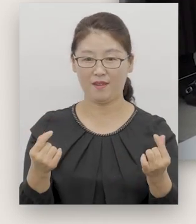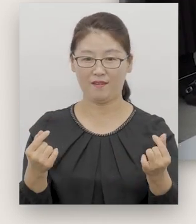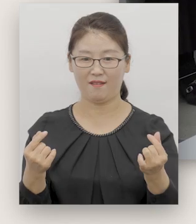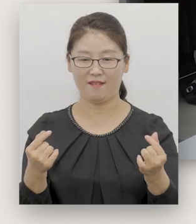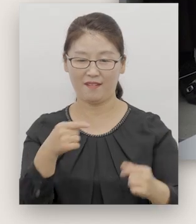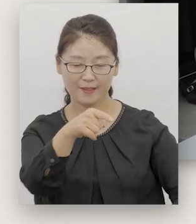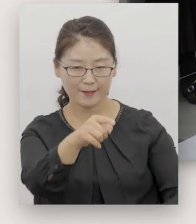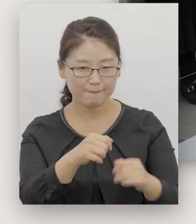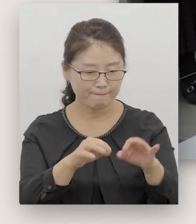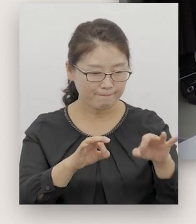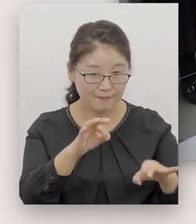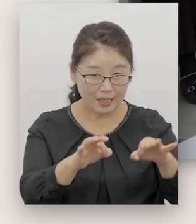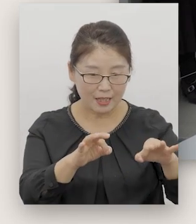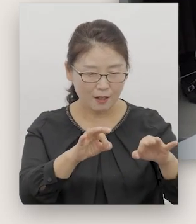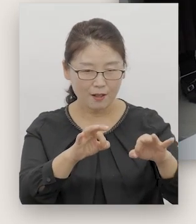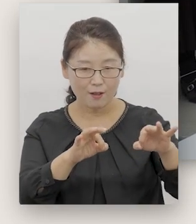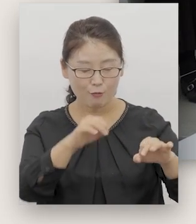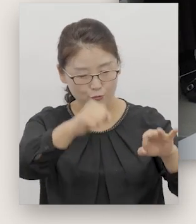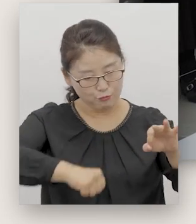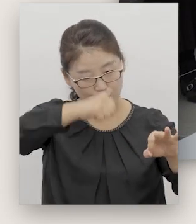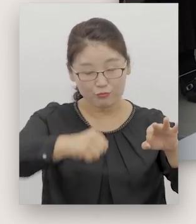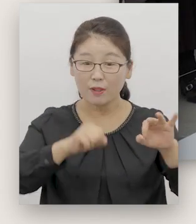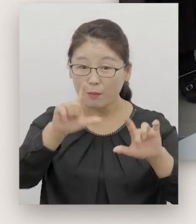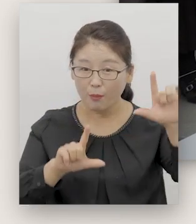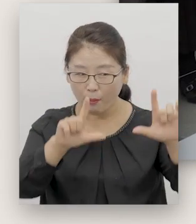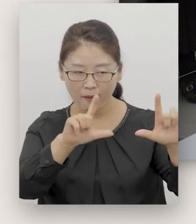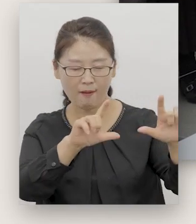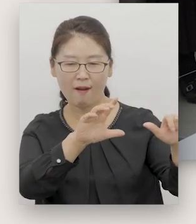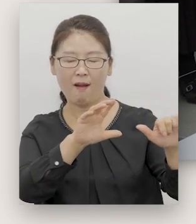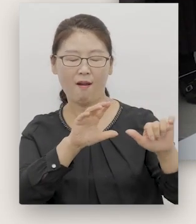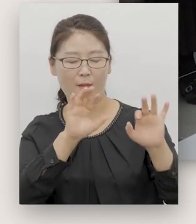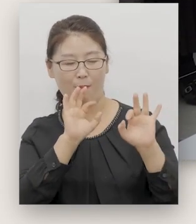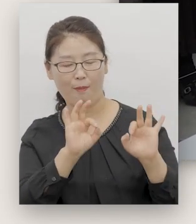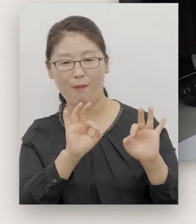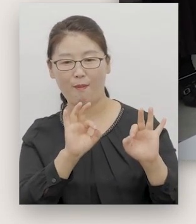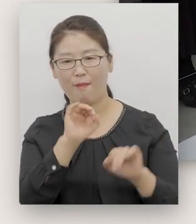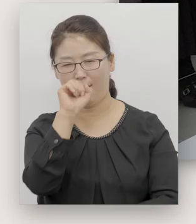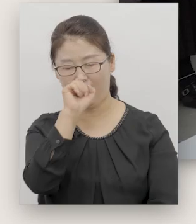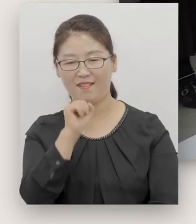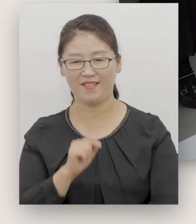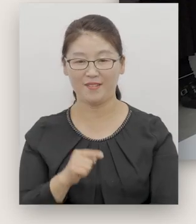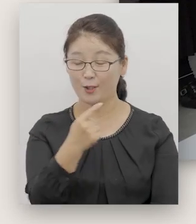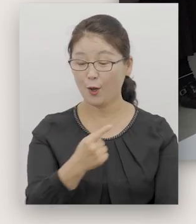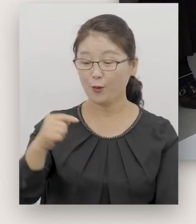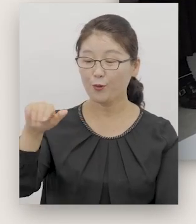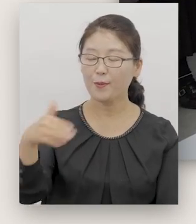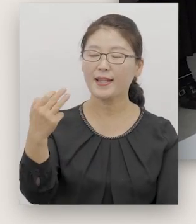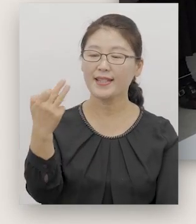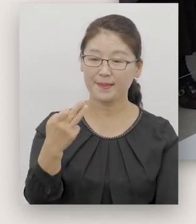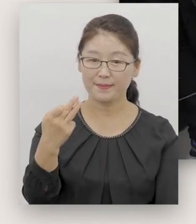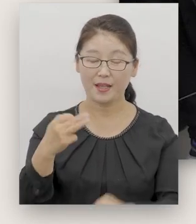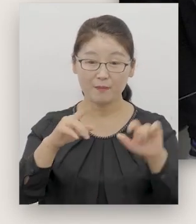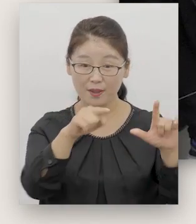모티브로 나오는데요. 이 뒷샹이 1913년에 이 작업을 만들고 1915년에 뉴욕으로 이주를 하게